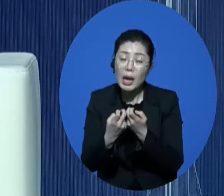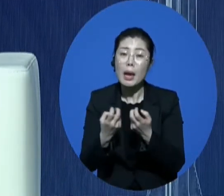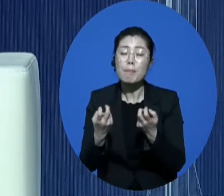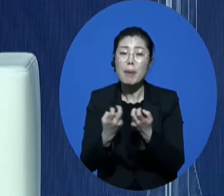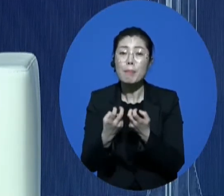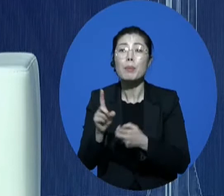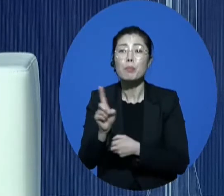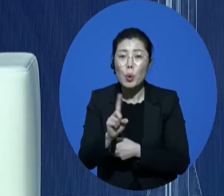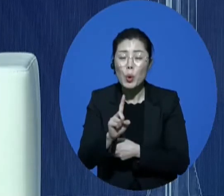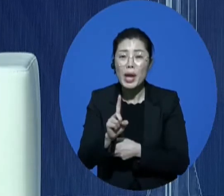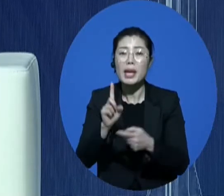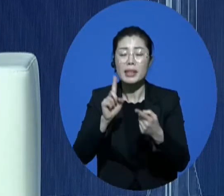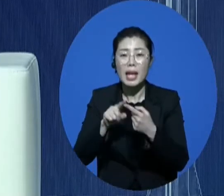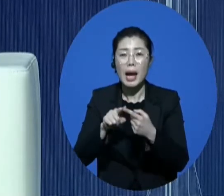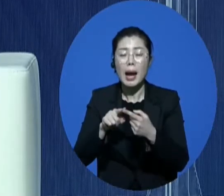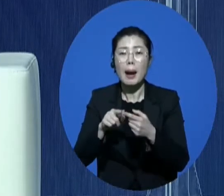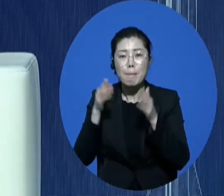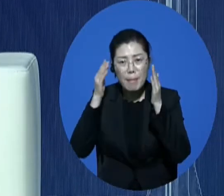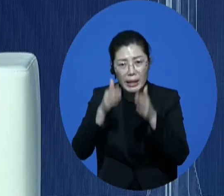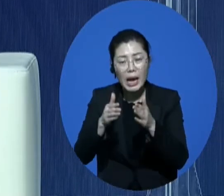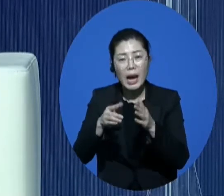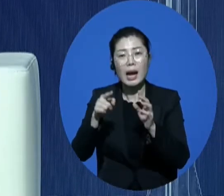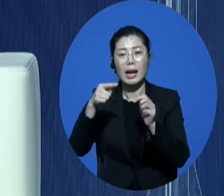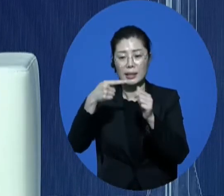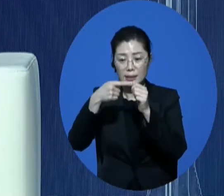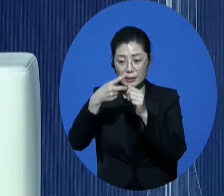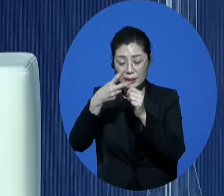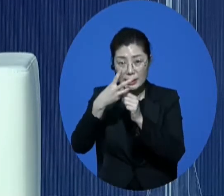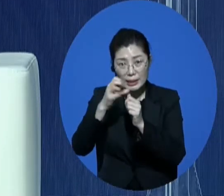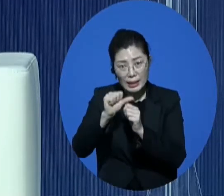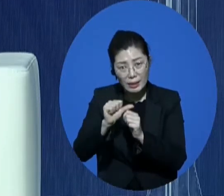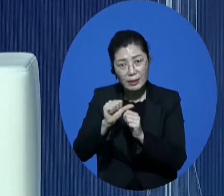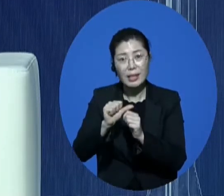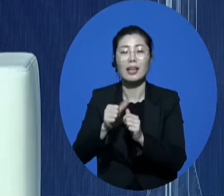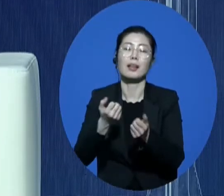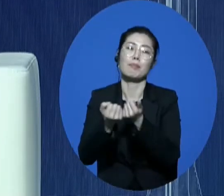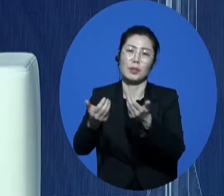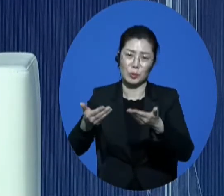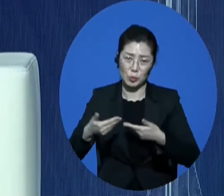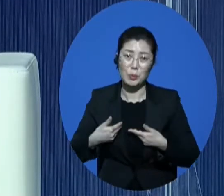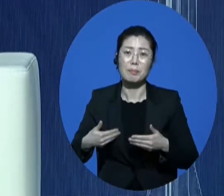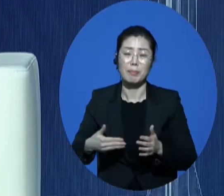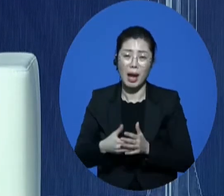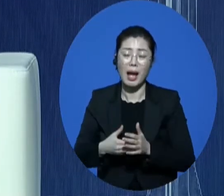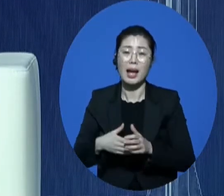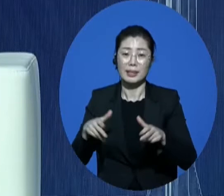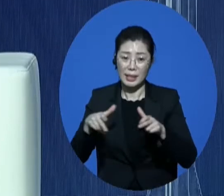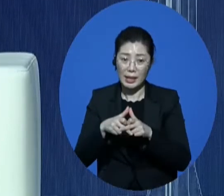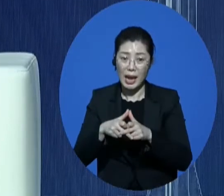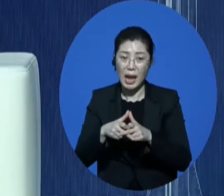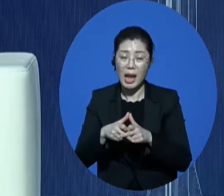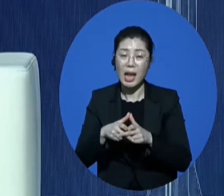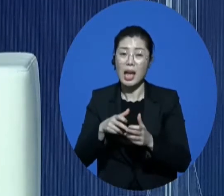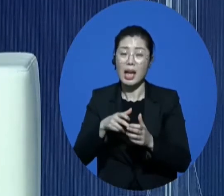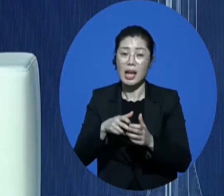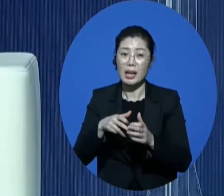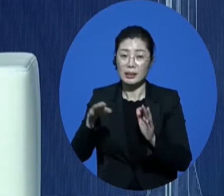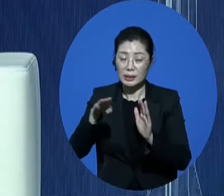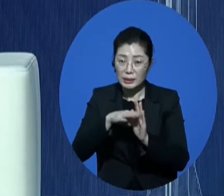방향을 제시를 너무 잘 해주셨습니다. 장애인 등록제는 장애인을 위한 제도가